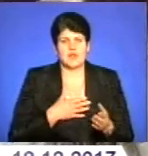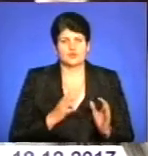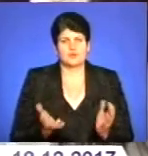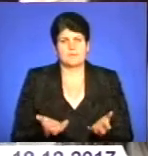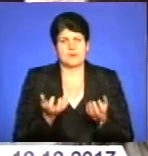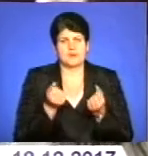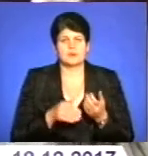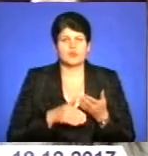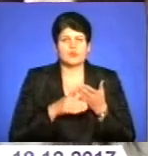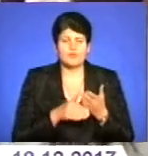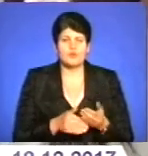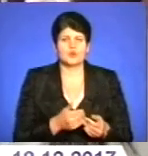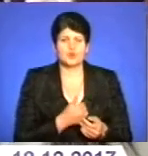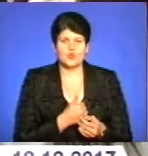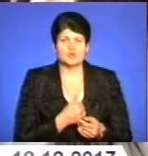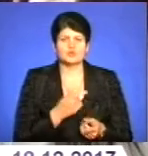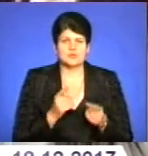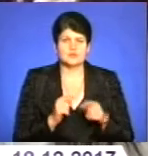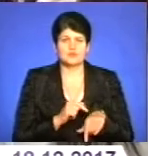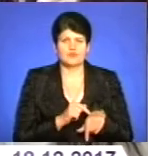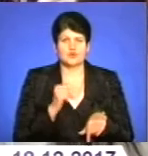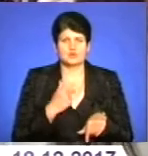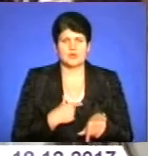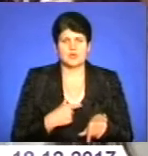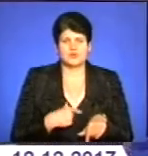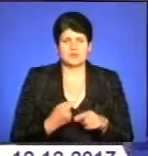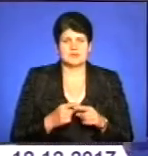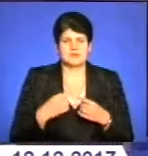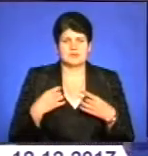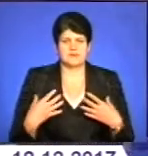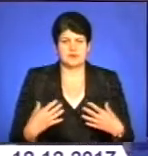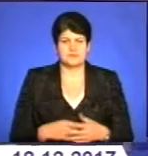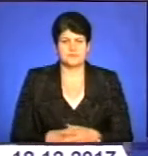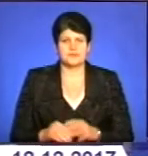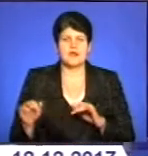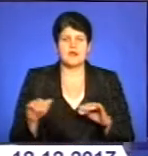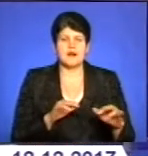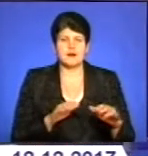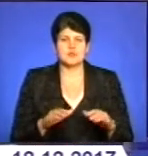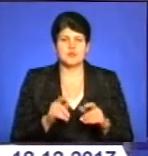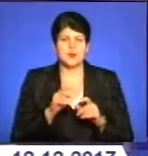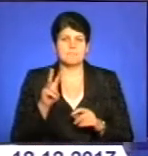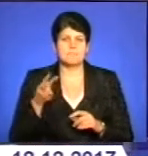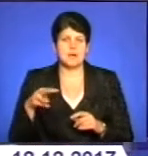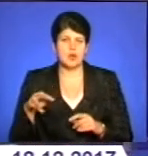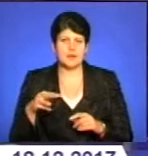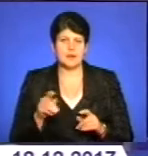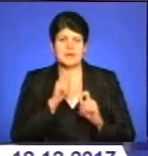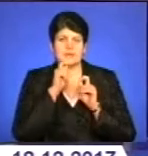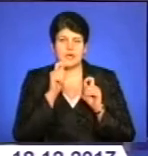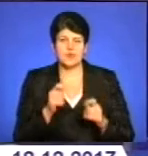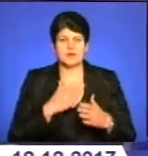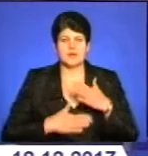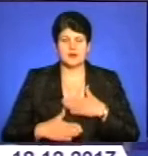підтримки, допомоги, які хочуть дійсно відчути на собі таке свято. І акцію «Миколай дарує радість» провели в обласному центрі.